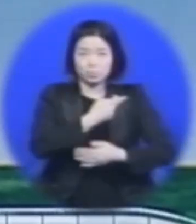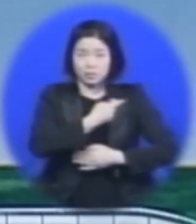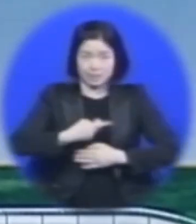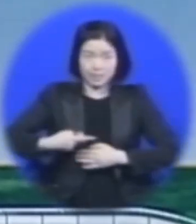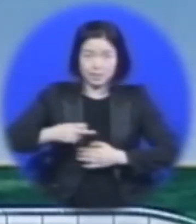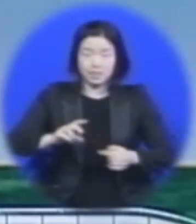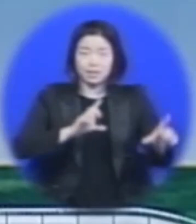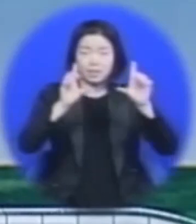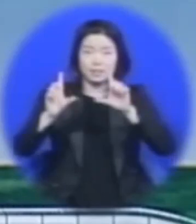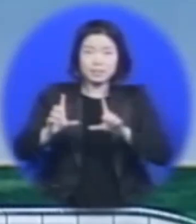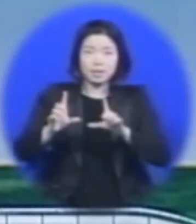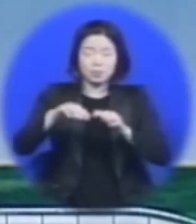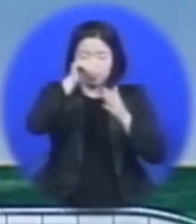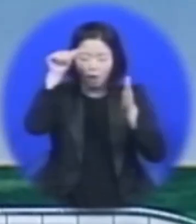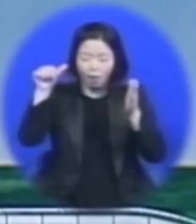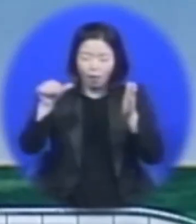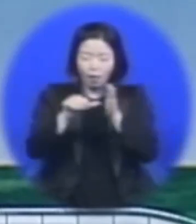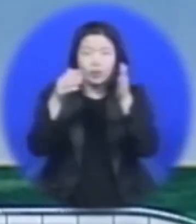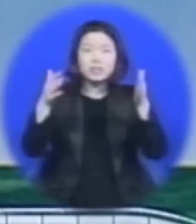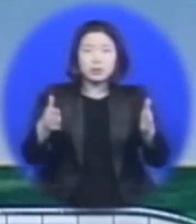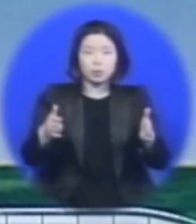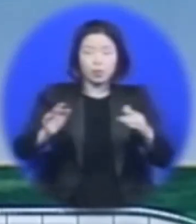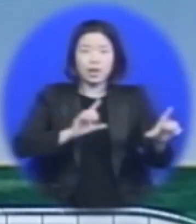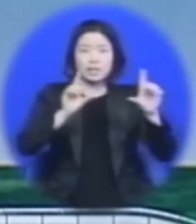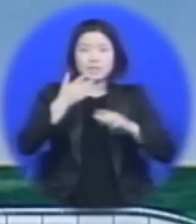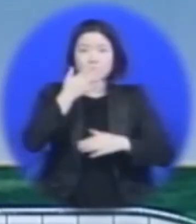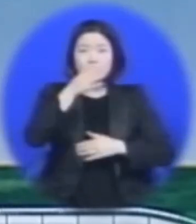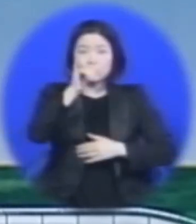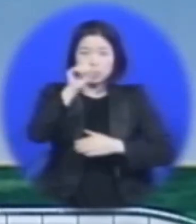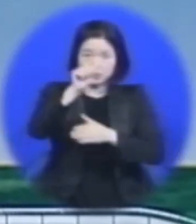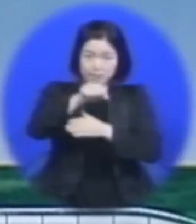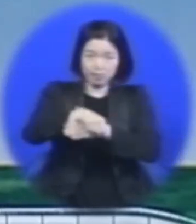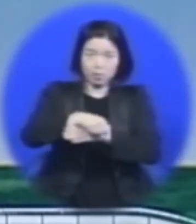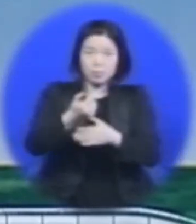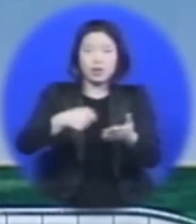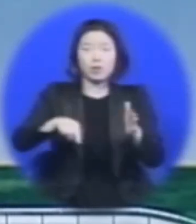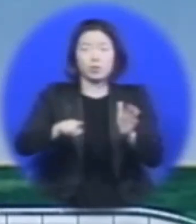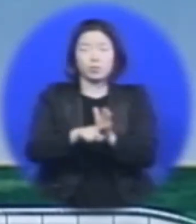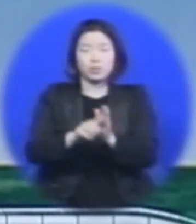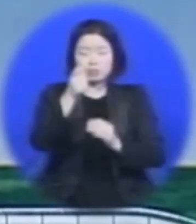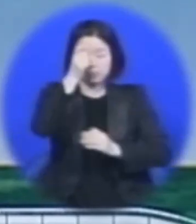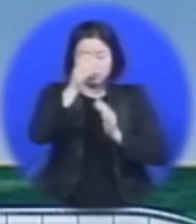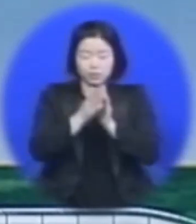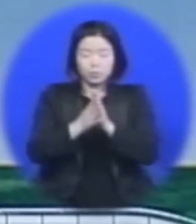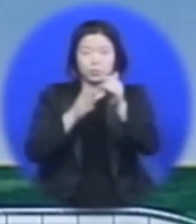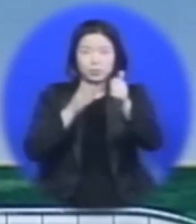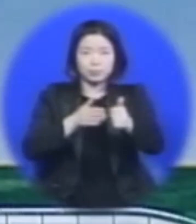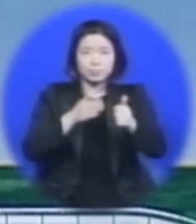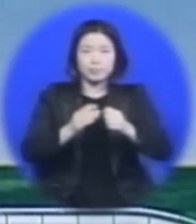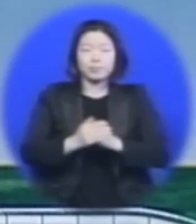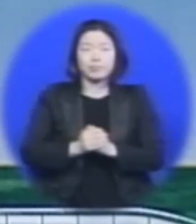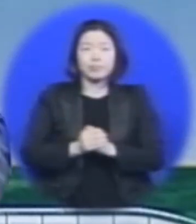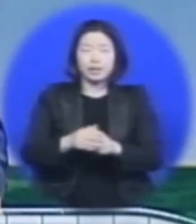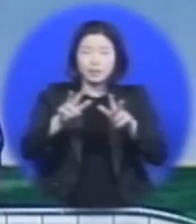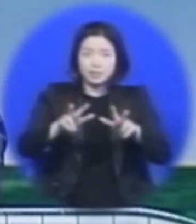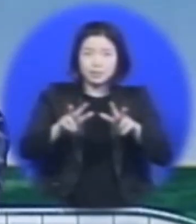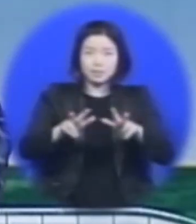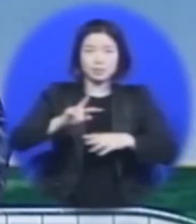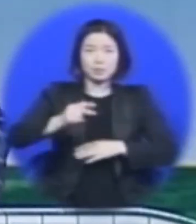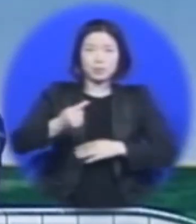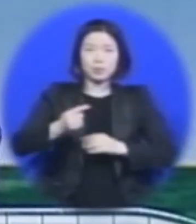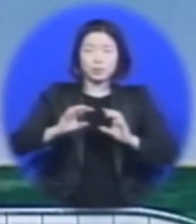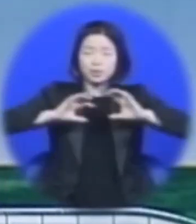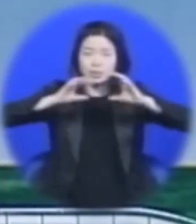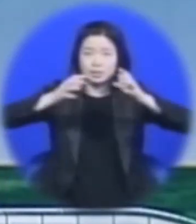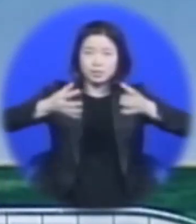삶을 평생 사는 아 열매를 위해서 여러분 기도해 주시기 바랍니다 아 지금도 전